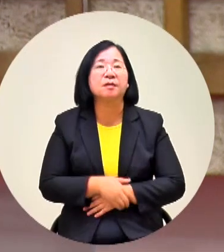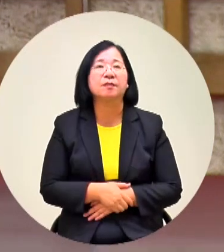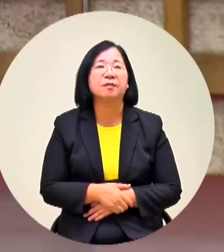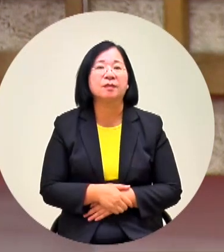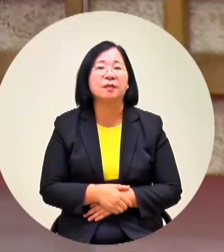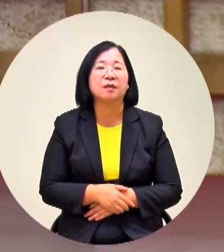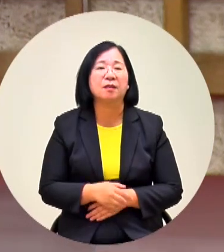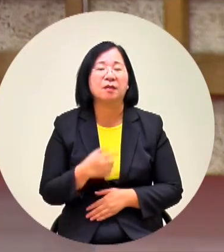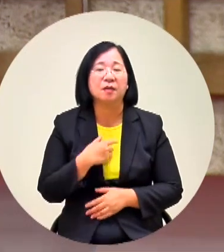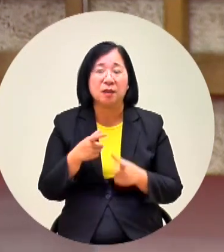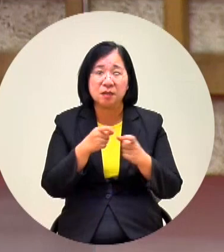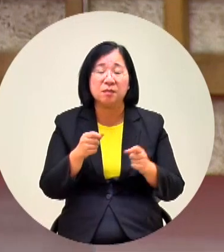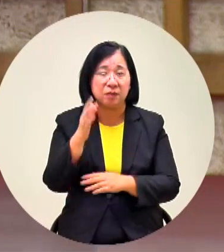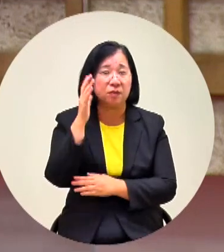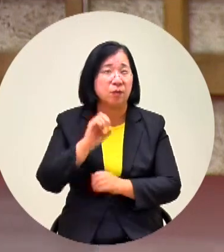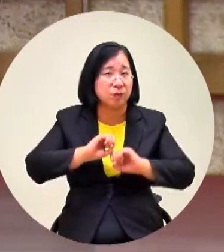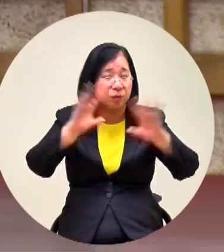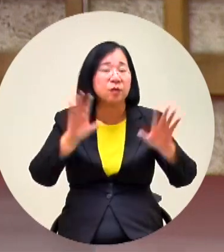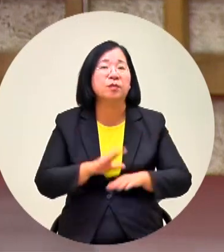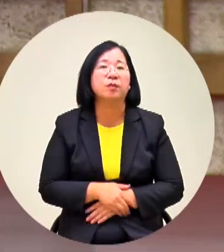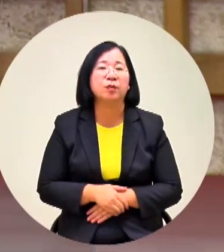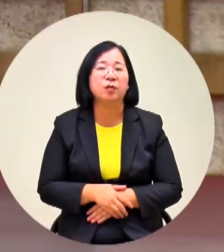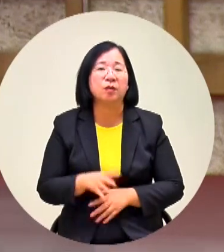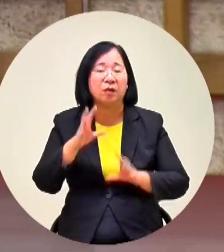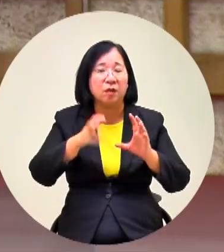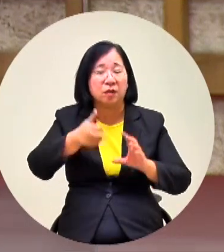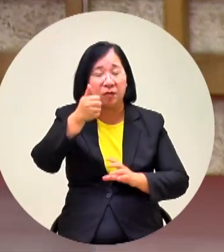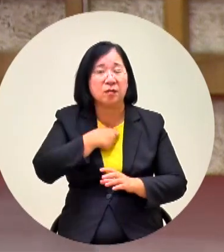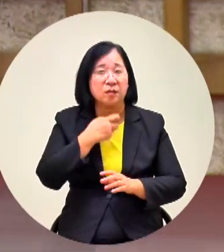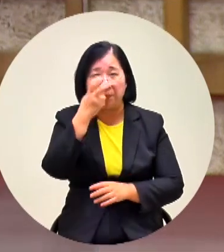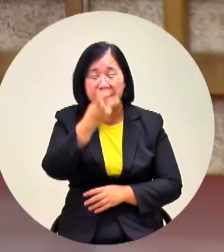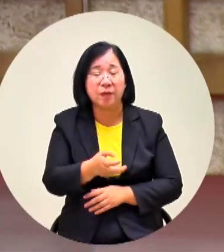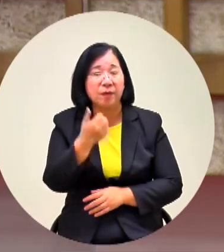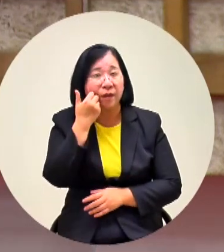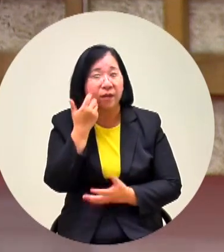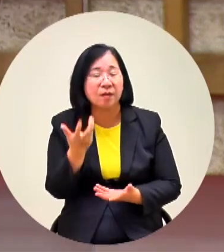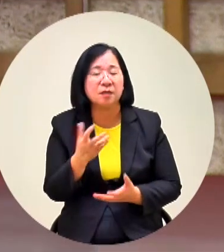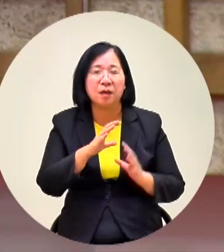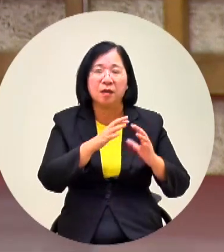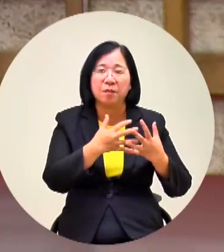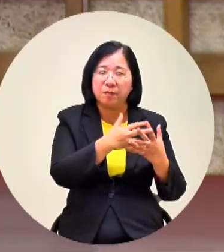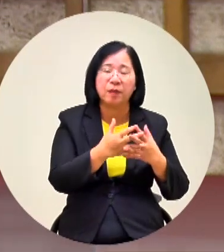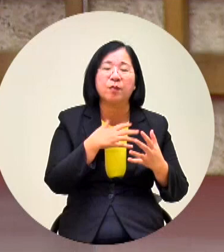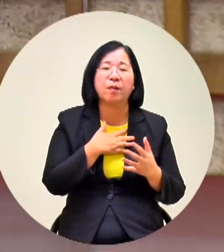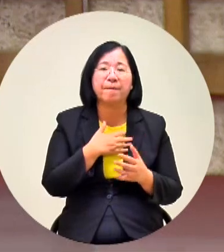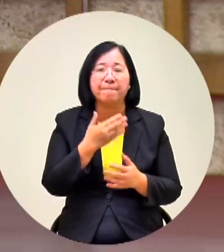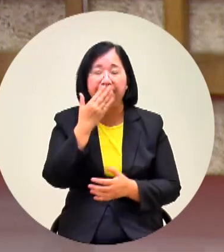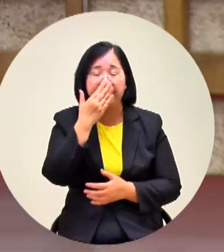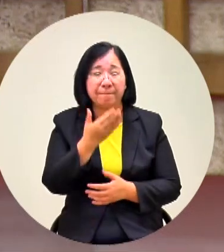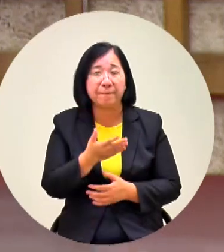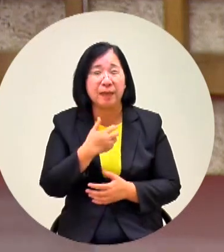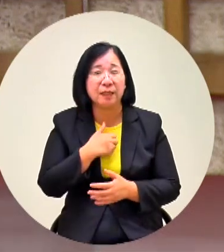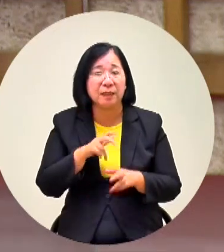了，菅义伟首相将去拜访这个美国总统拜登。他们其中讨论的议题里面呢，就是要讨论